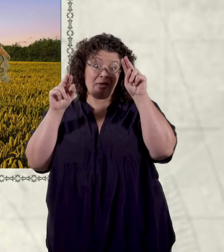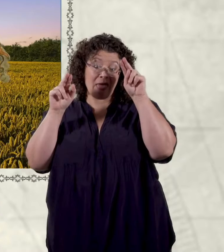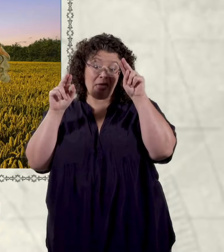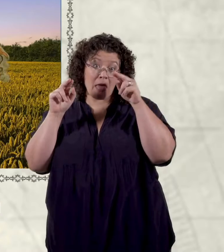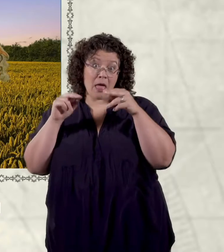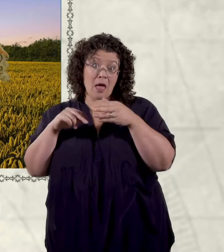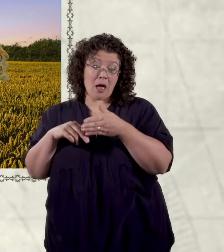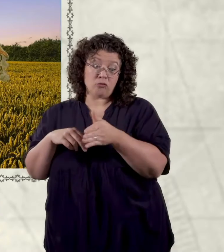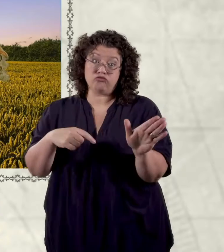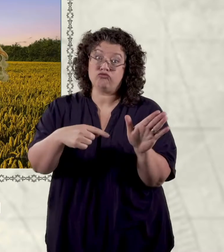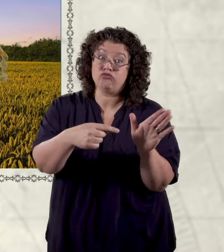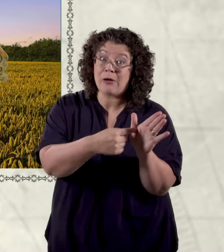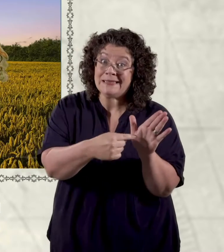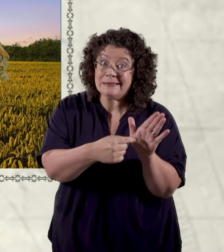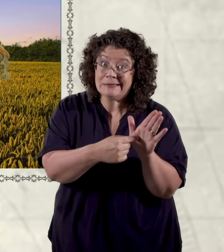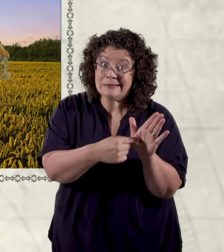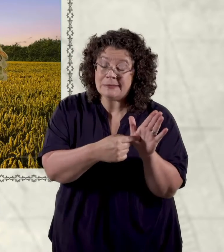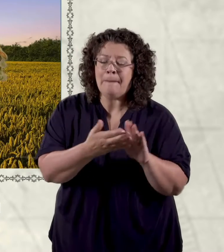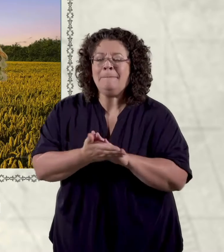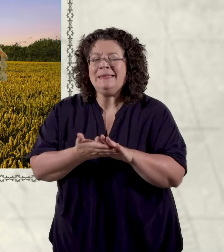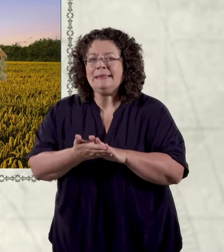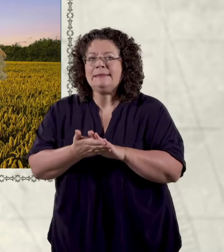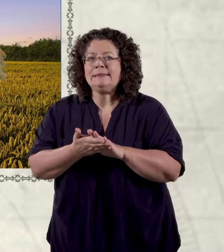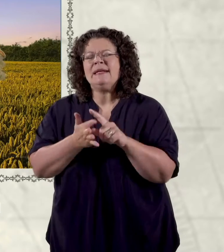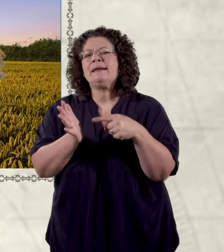Ond os fydda'r sgwarnog yn mynd i'r dde,